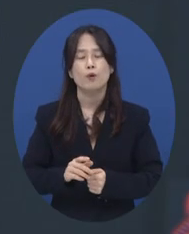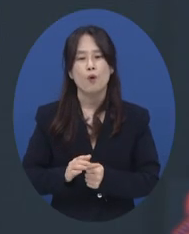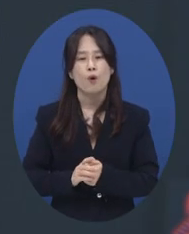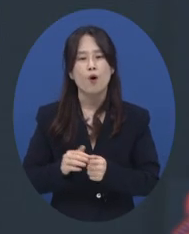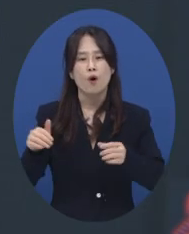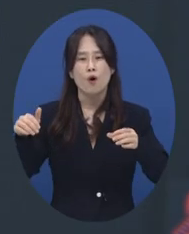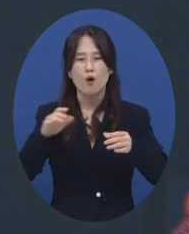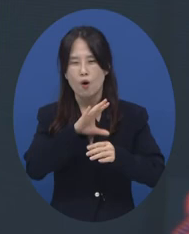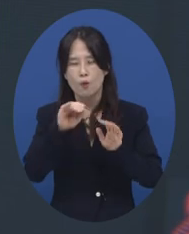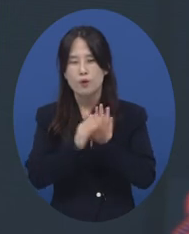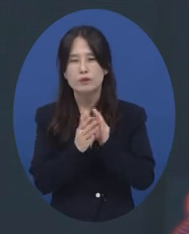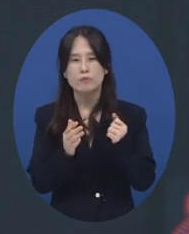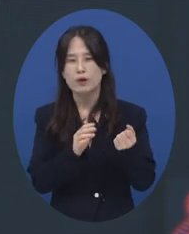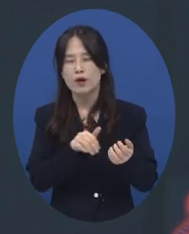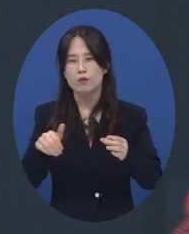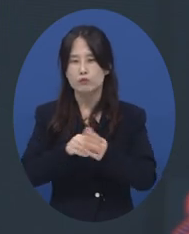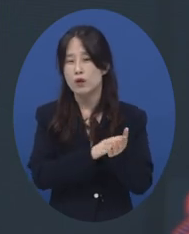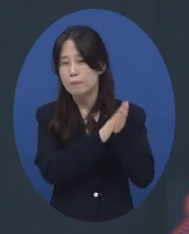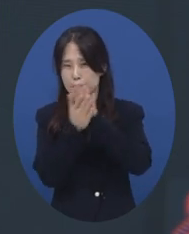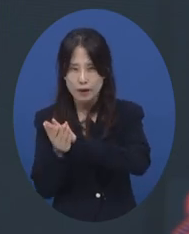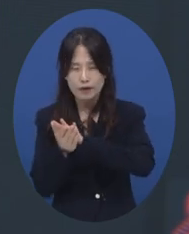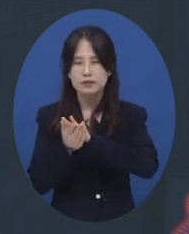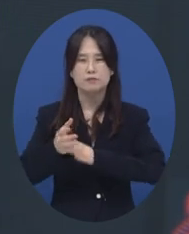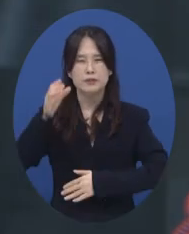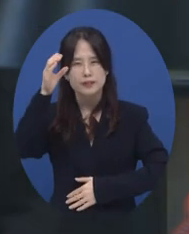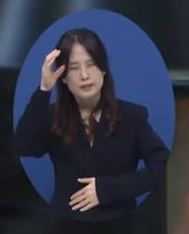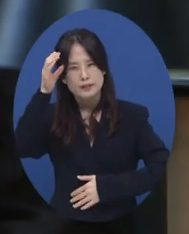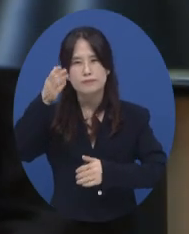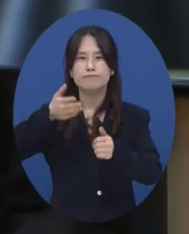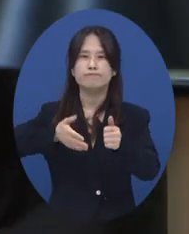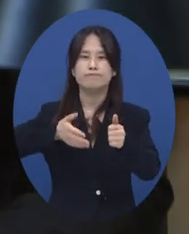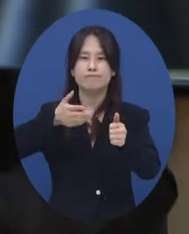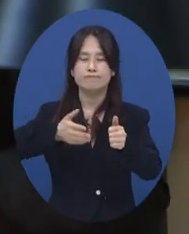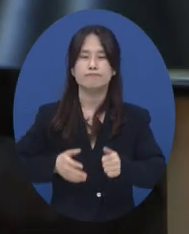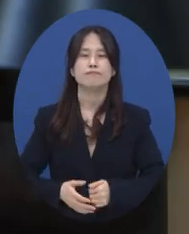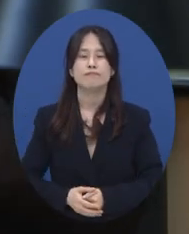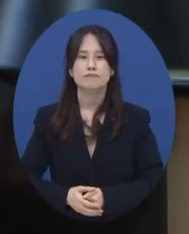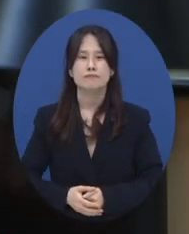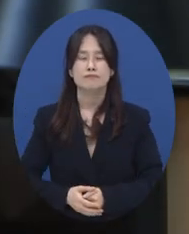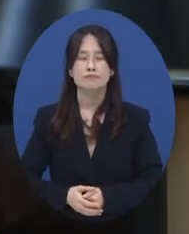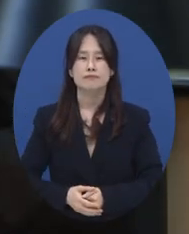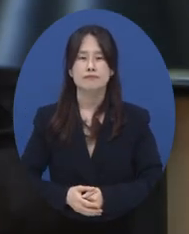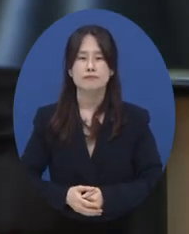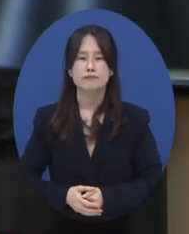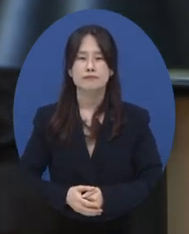코로나에 대비한 대변화를 예고하고 있습니다. 경기지TV 최지연입니다.